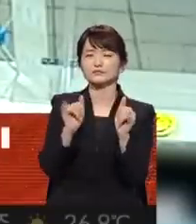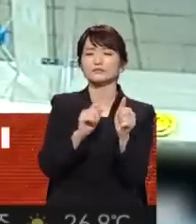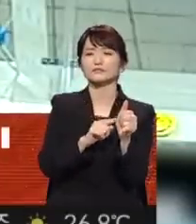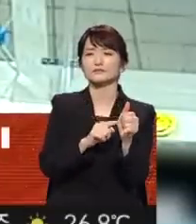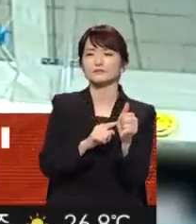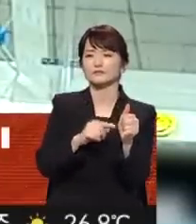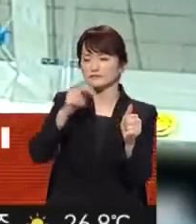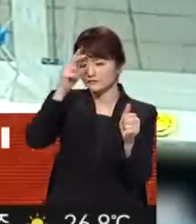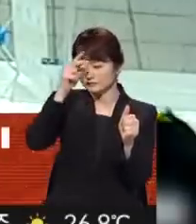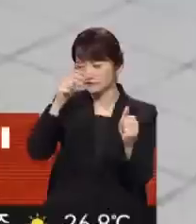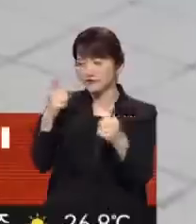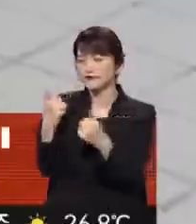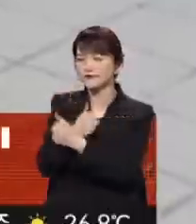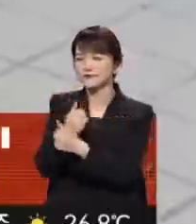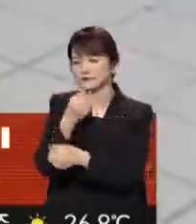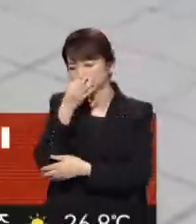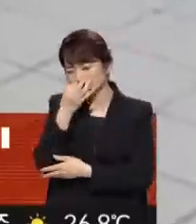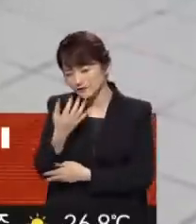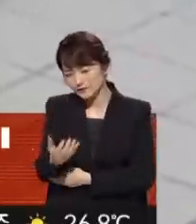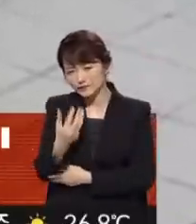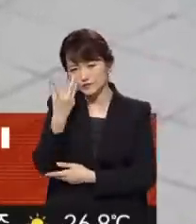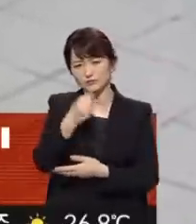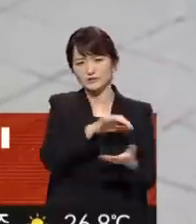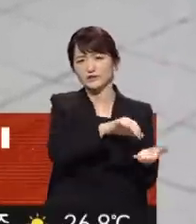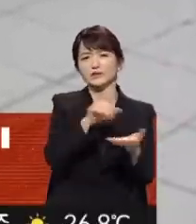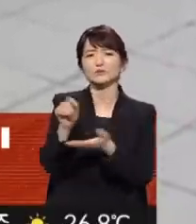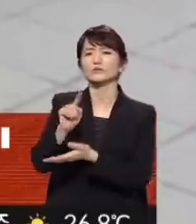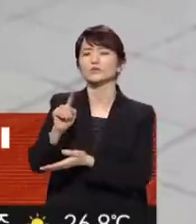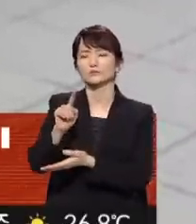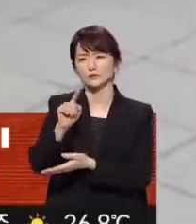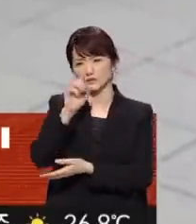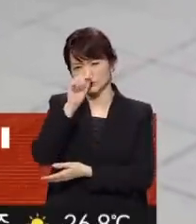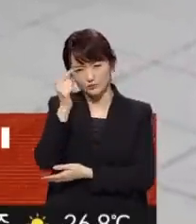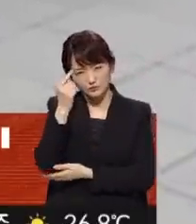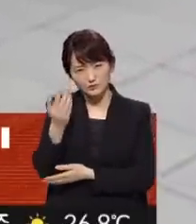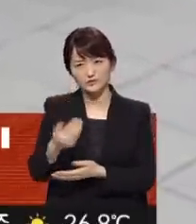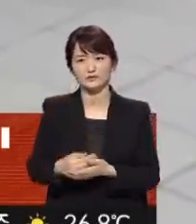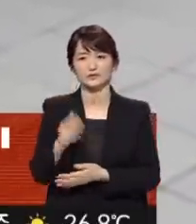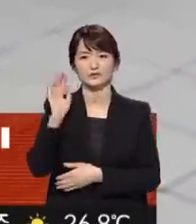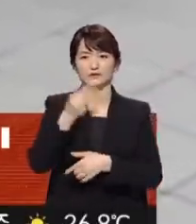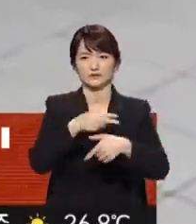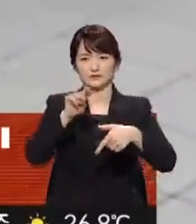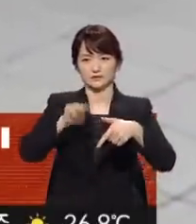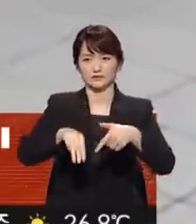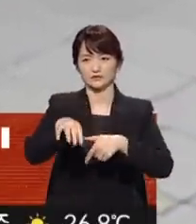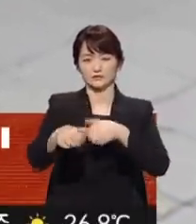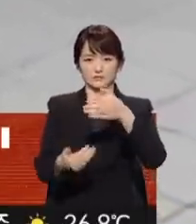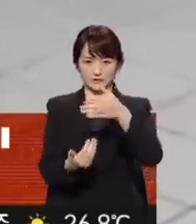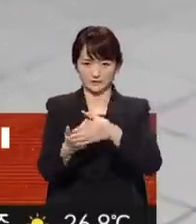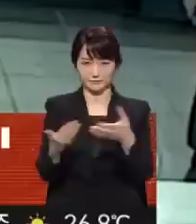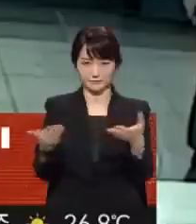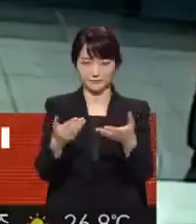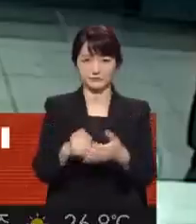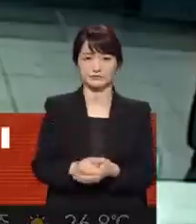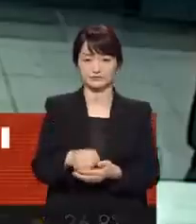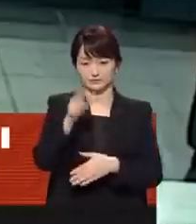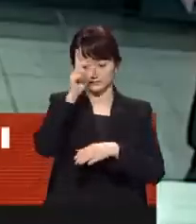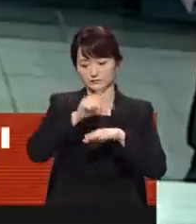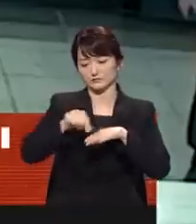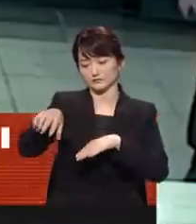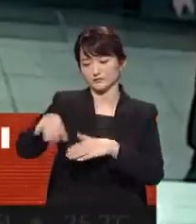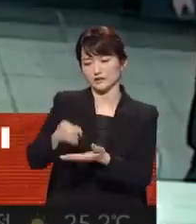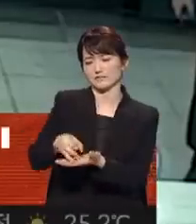힘들다고 제 발로 음료까지 사들고 오면 얼마나 좋을까요? 네, 맞습니다. 최근 인천에서 있었던 사건인데요. 지구대에 명품 가방이 분실물로